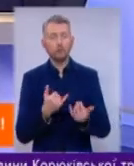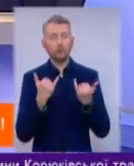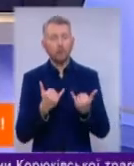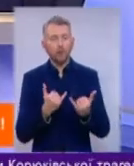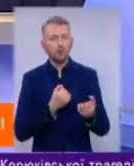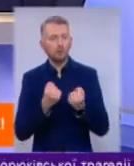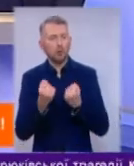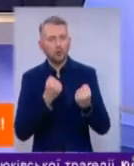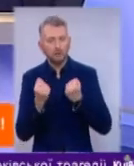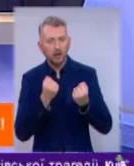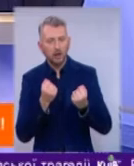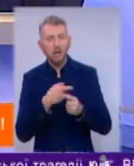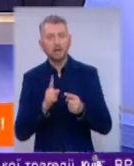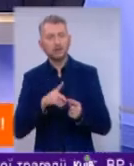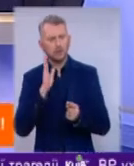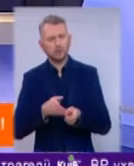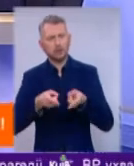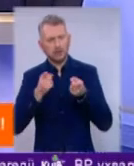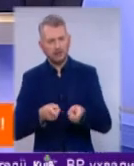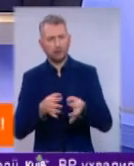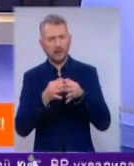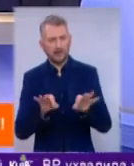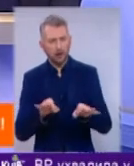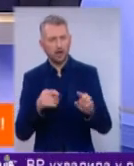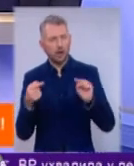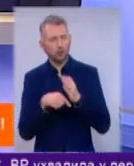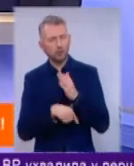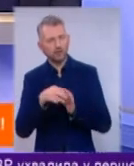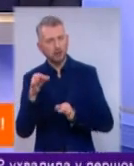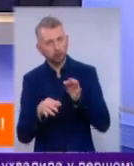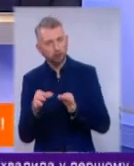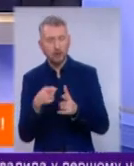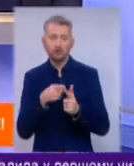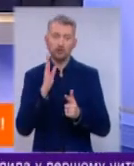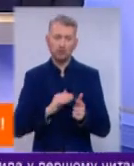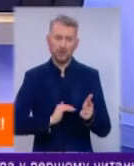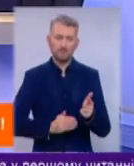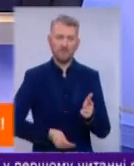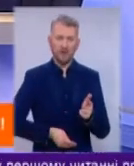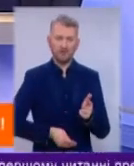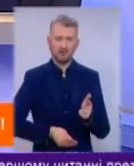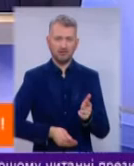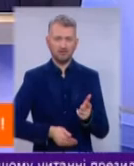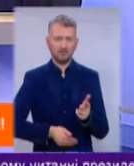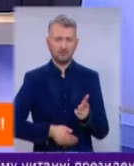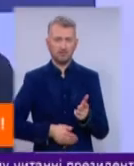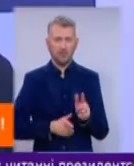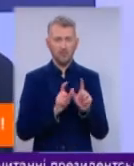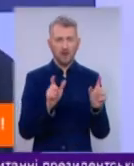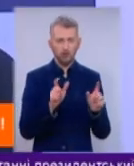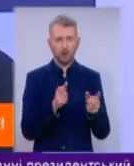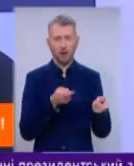йде боротьба. Все-таки це буде дійсно незалежний антикорупційний суд. Чи це буде приватна лавочка там, адміністрації